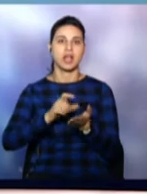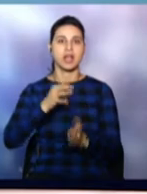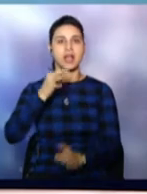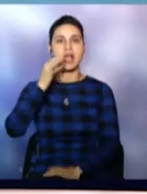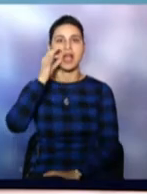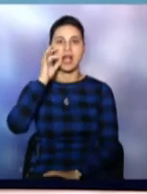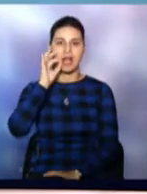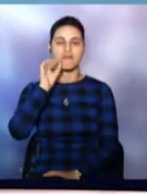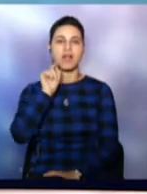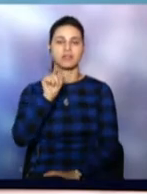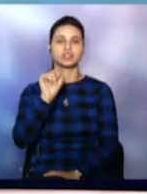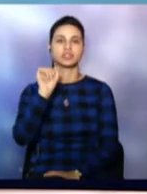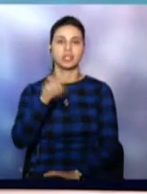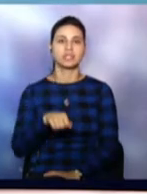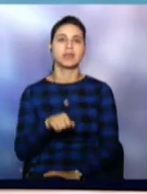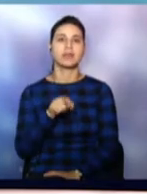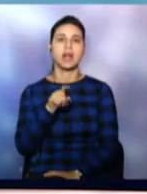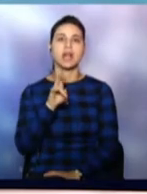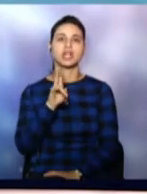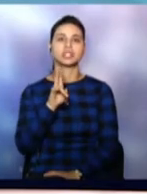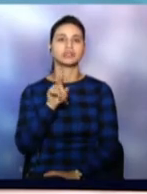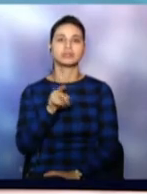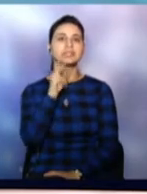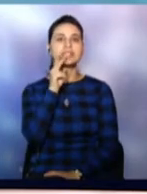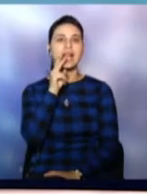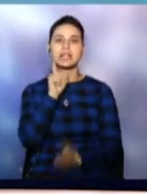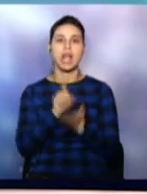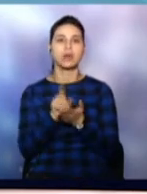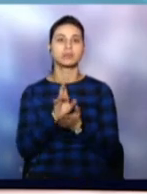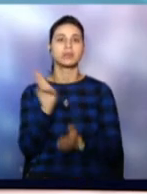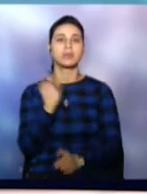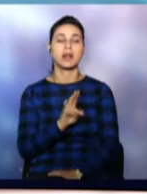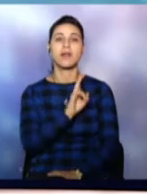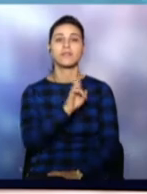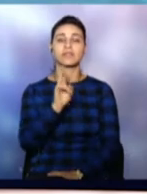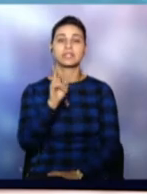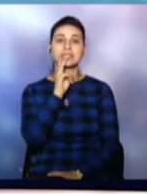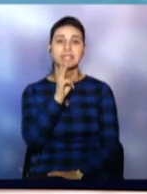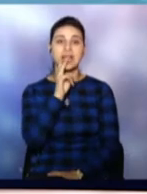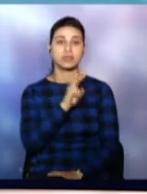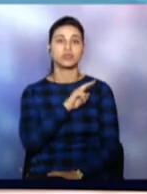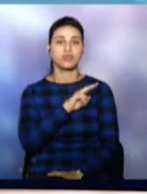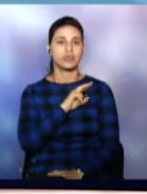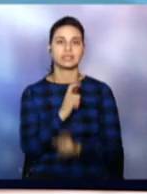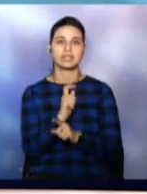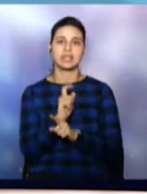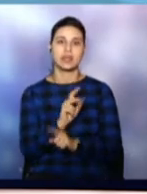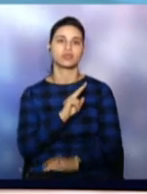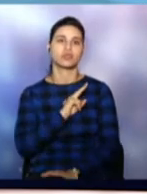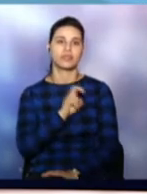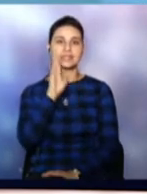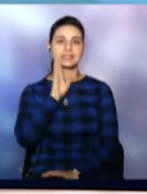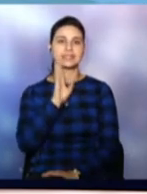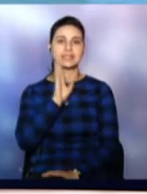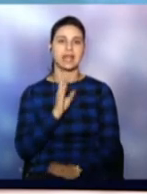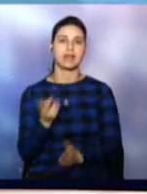ფინჯან ყავას მიირთმევს, იქ შეიძლება ნიკოტინი საერთოდ არ ჩართოს, თუმცა სიგარეტის მწევლებისთვის ძალიან ხშირია ხილი არის სიგარეტის